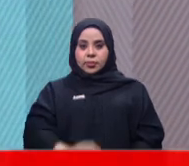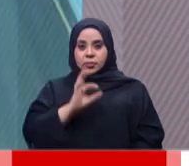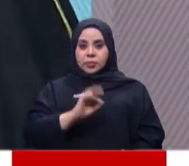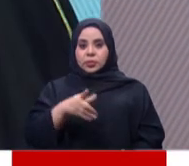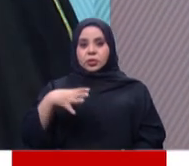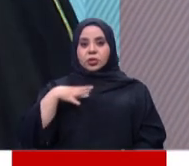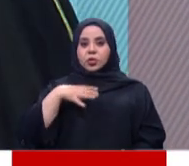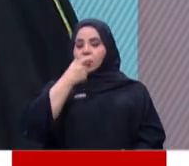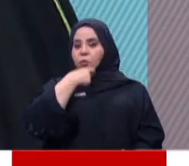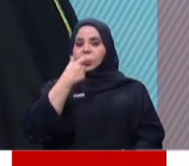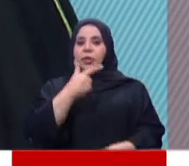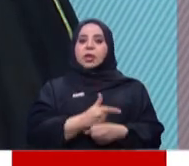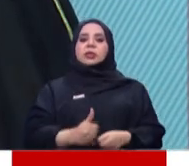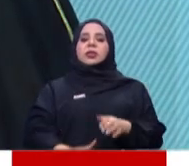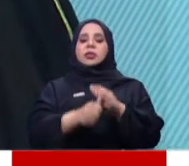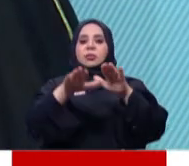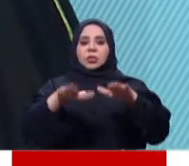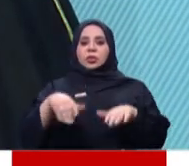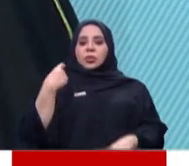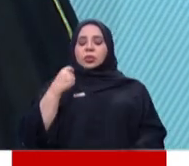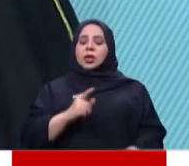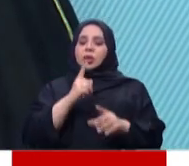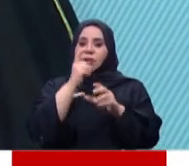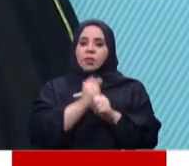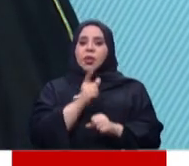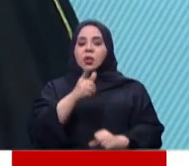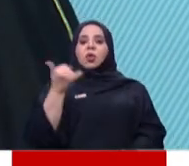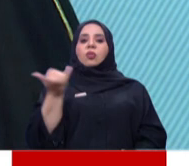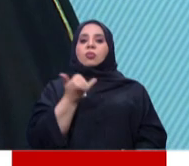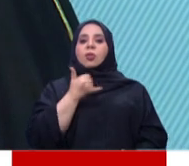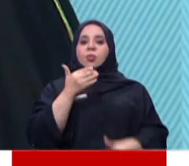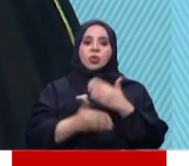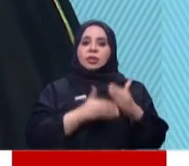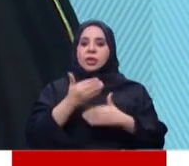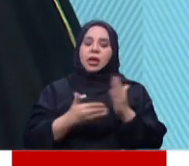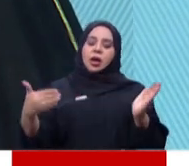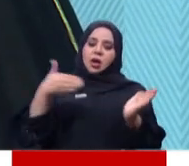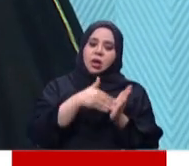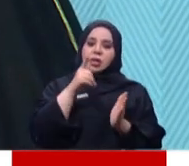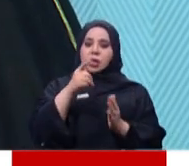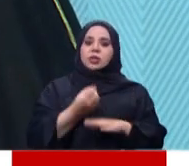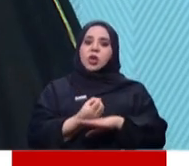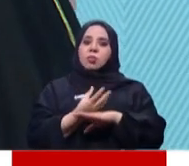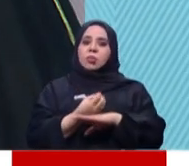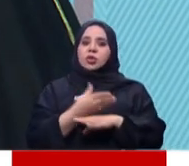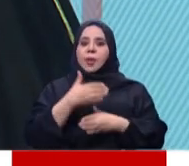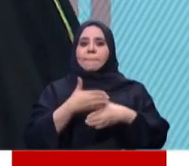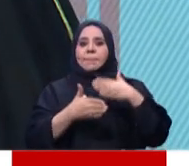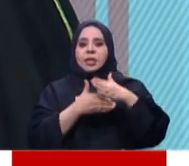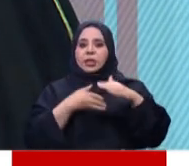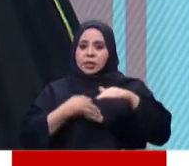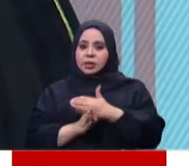أكد صاحب السمو الملكي الأمير سلمان بن حمد الخليفة ولي العهد رئيس مجلس الوزراء أهمية مواصلة استكمال مشاريع البنية